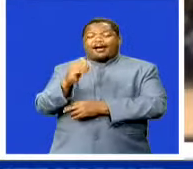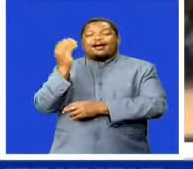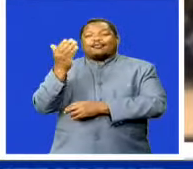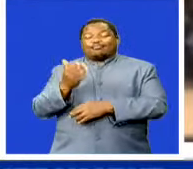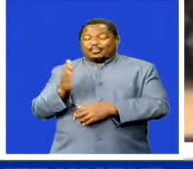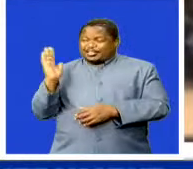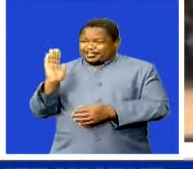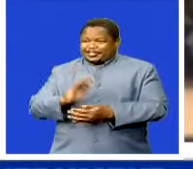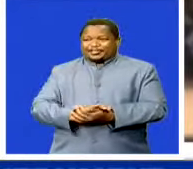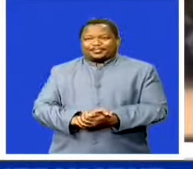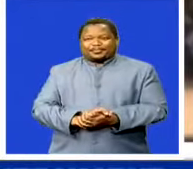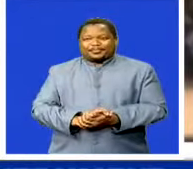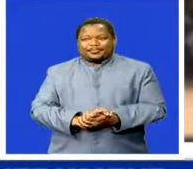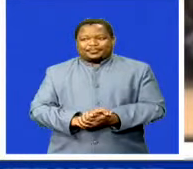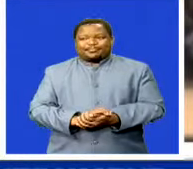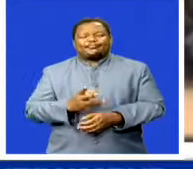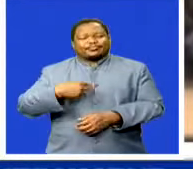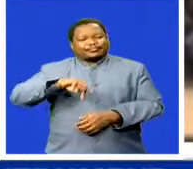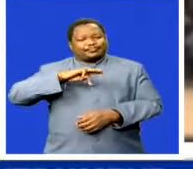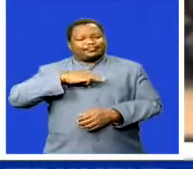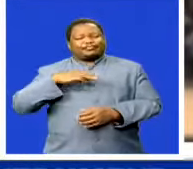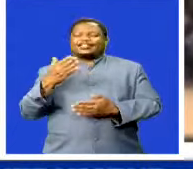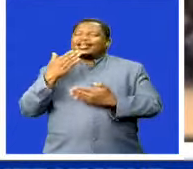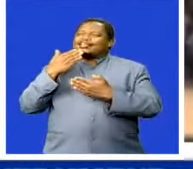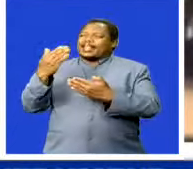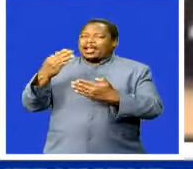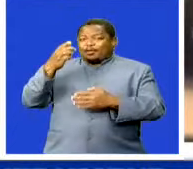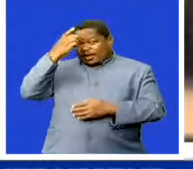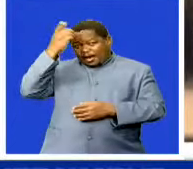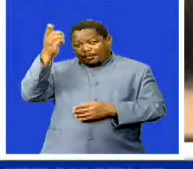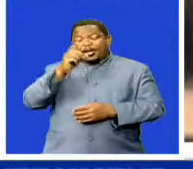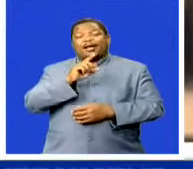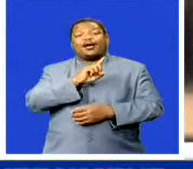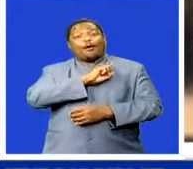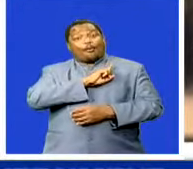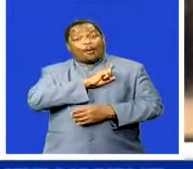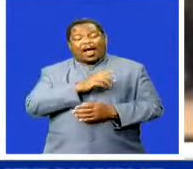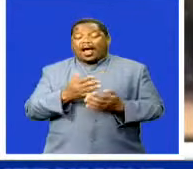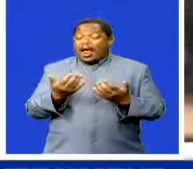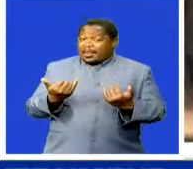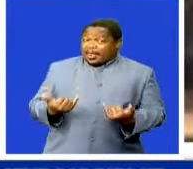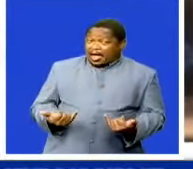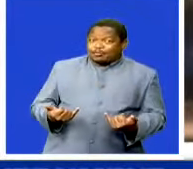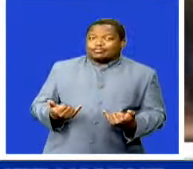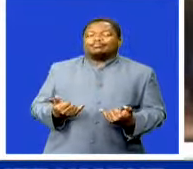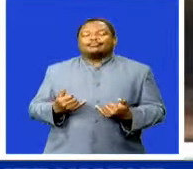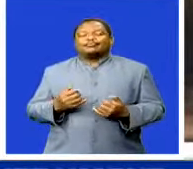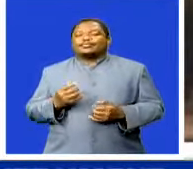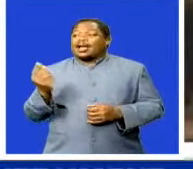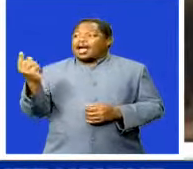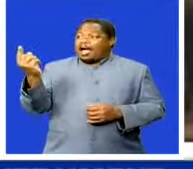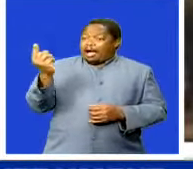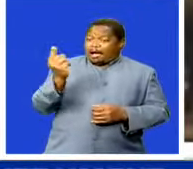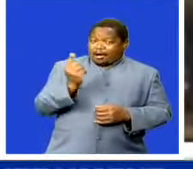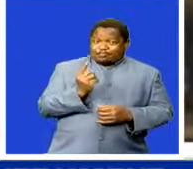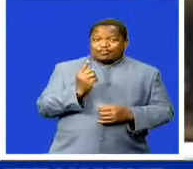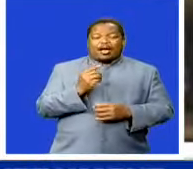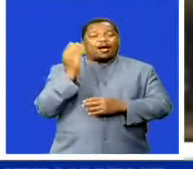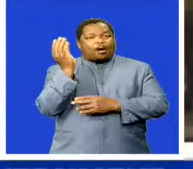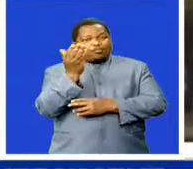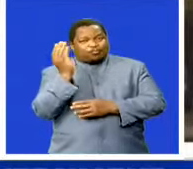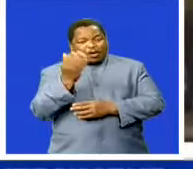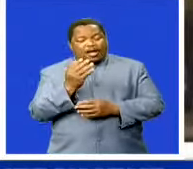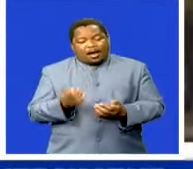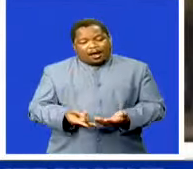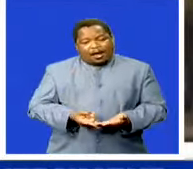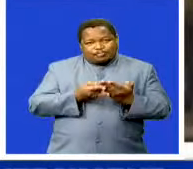sakumalinza noma sisive lesathinzeka ngasakho se KM3 kulandza ukuthi namhlanje sesibona ukuthi cha kule mnyaka lengaka